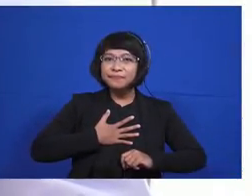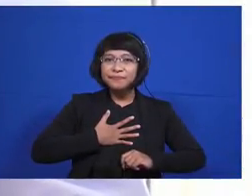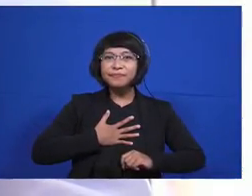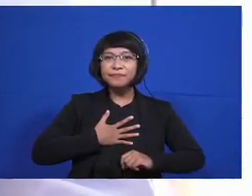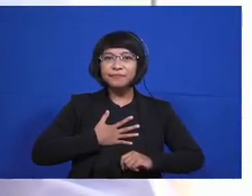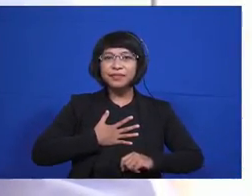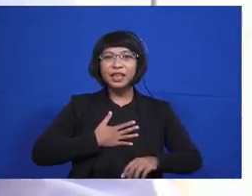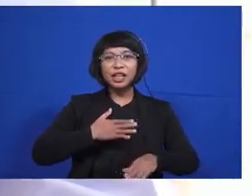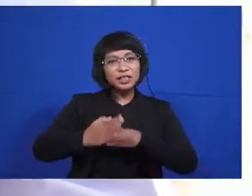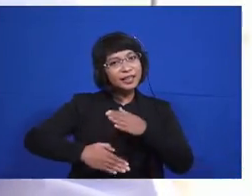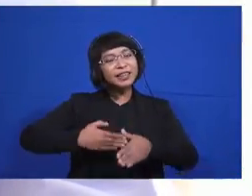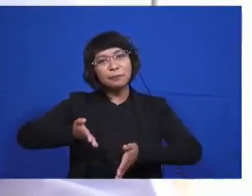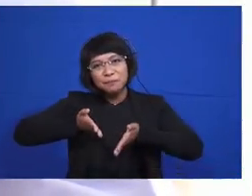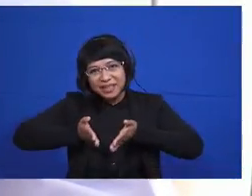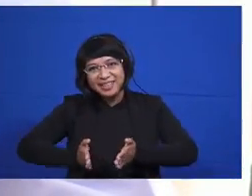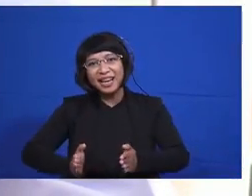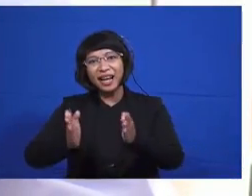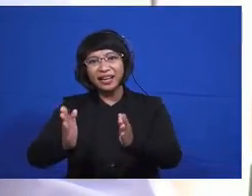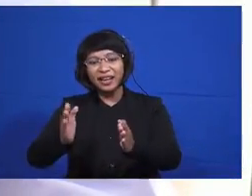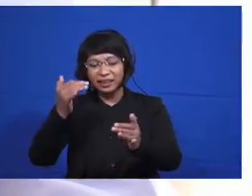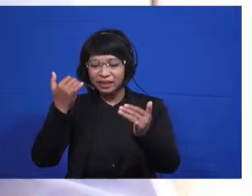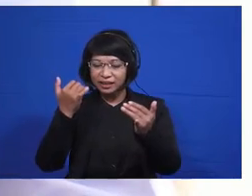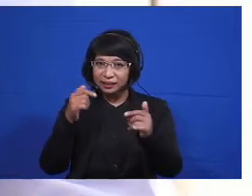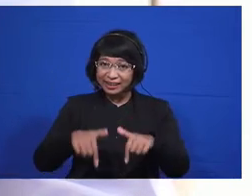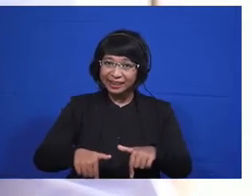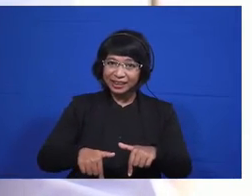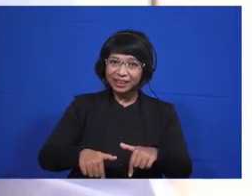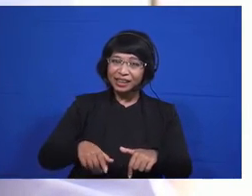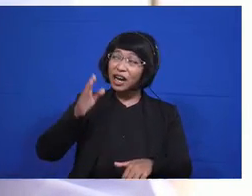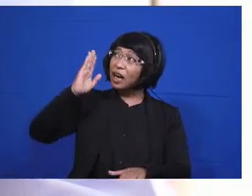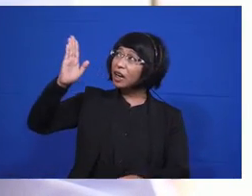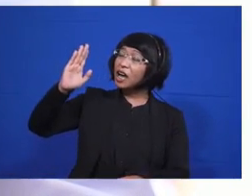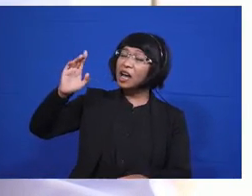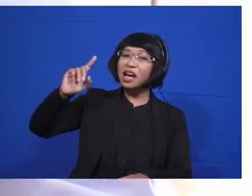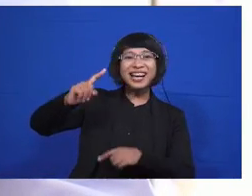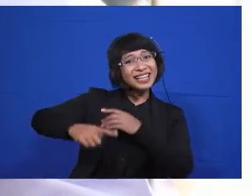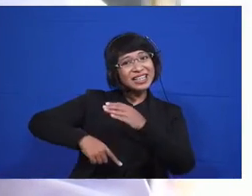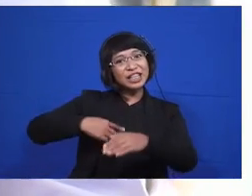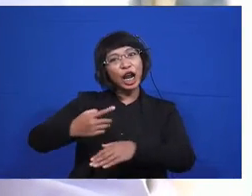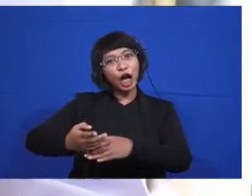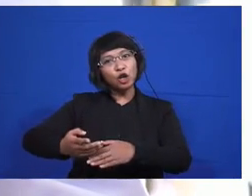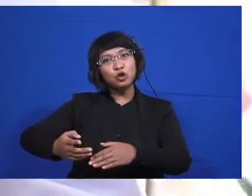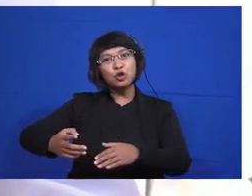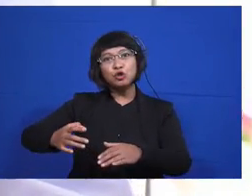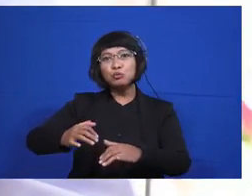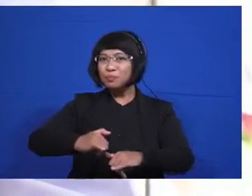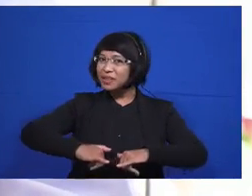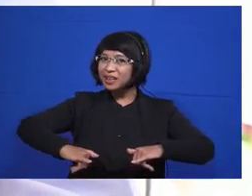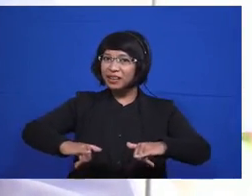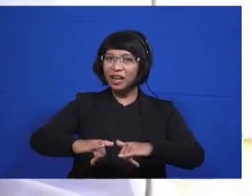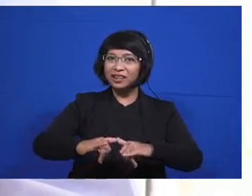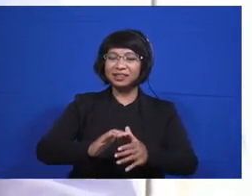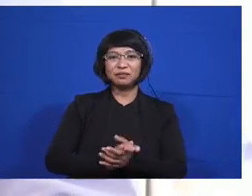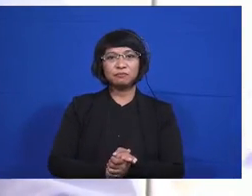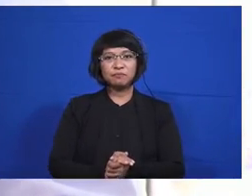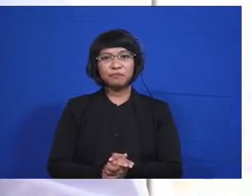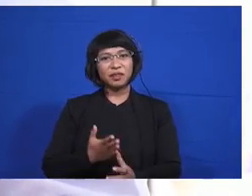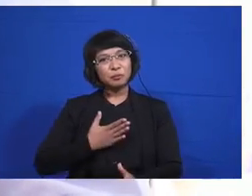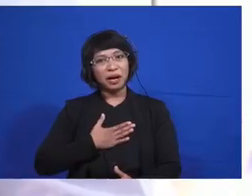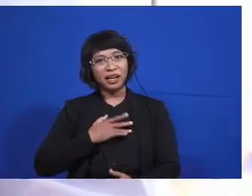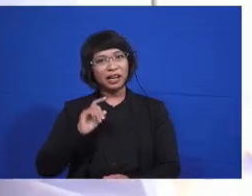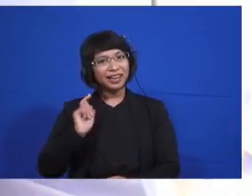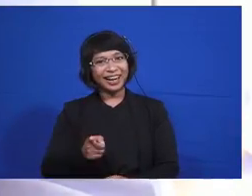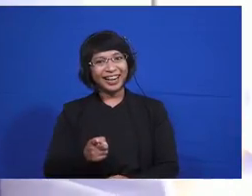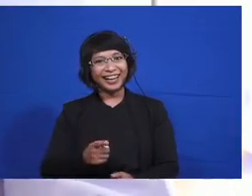perjalanan ini Allah selalu menyertai, dan itu yang selalu membuat saya enggak bisa untuk menahan ini gitu.